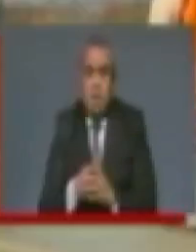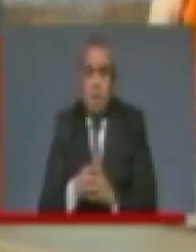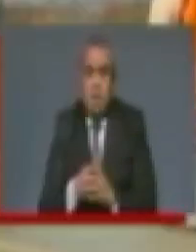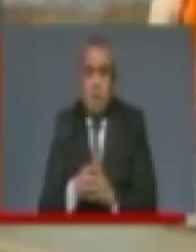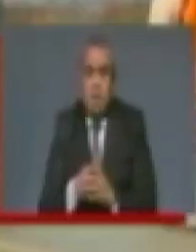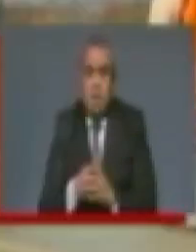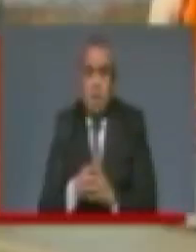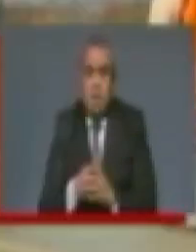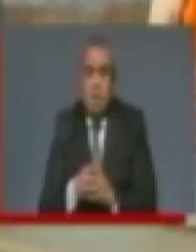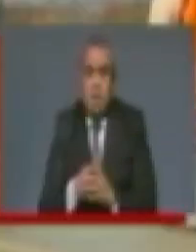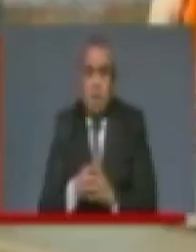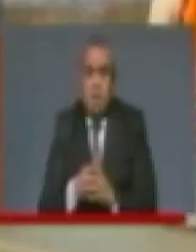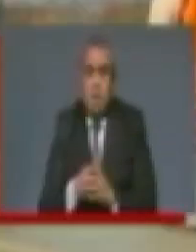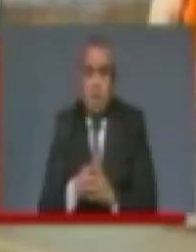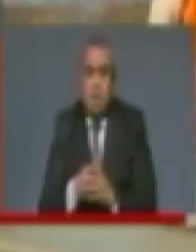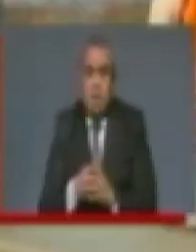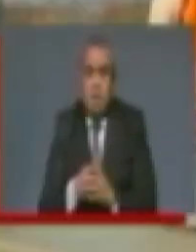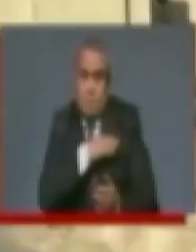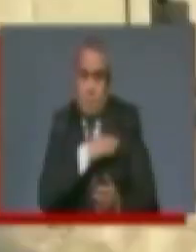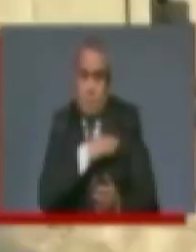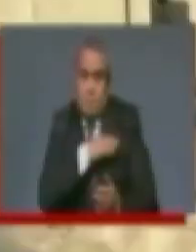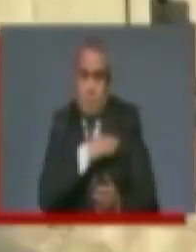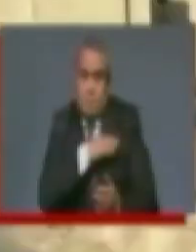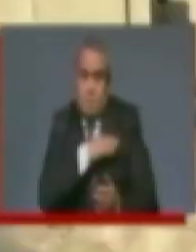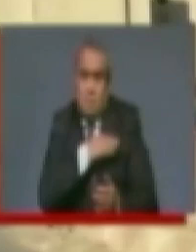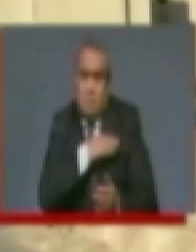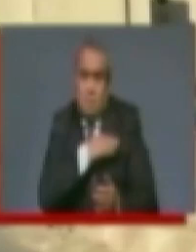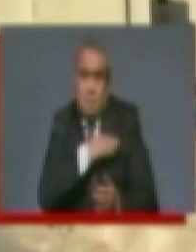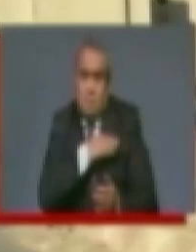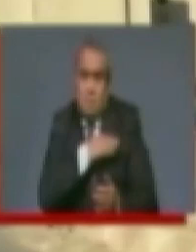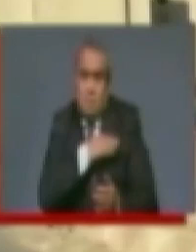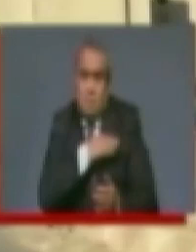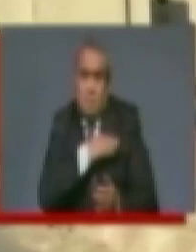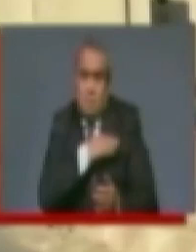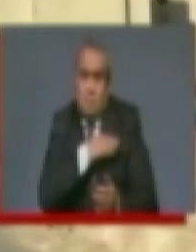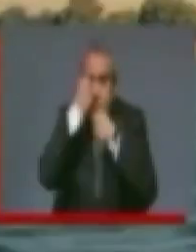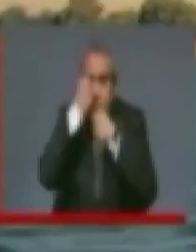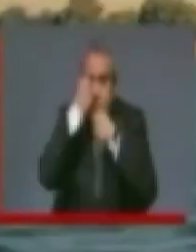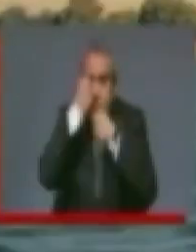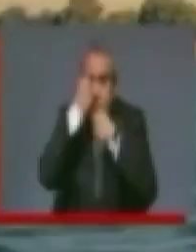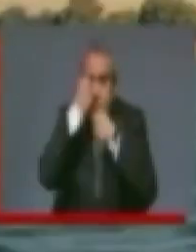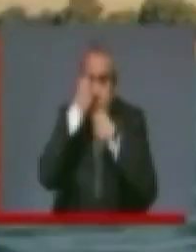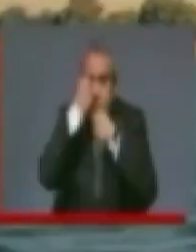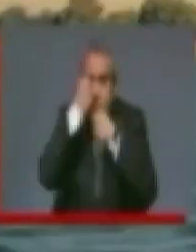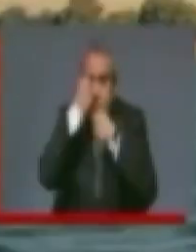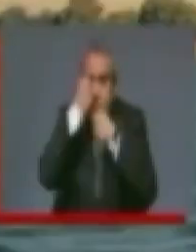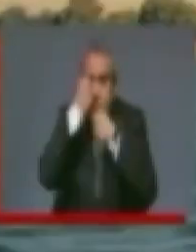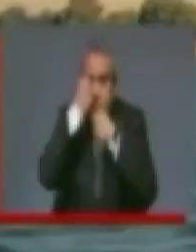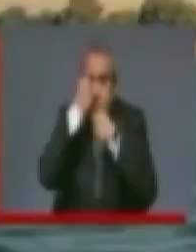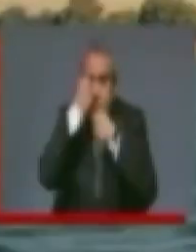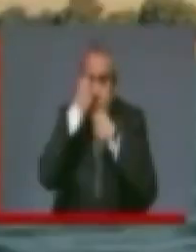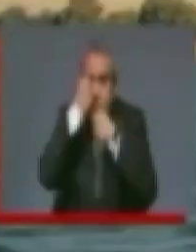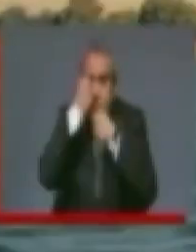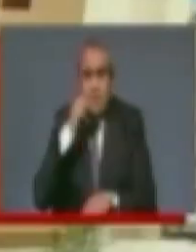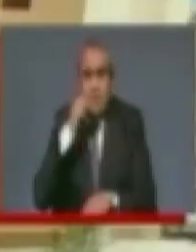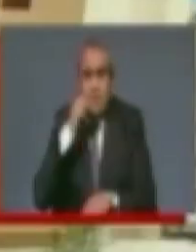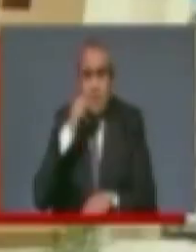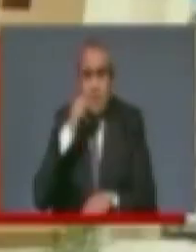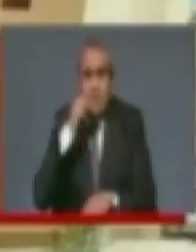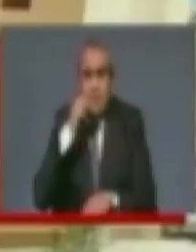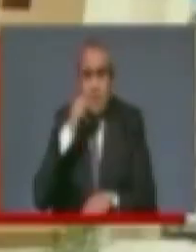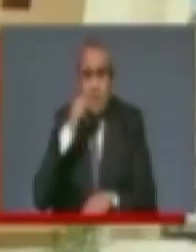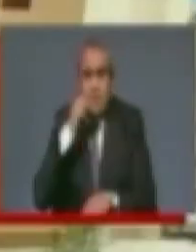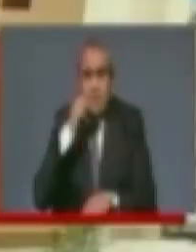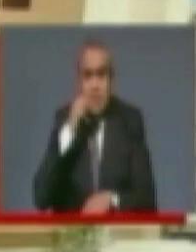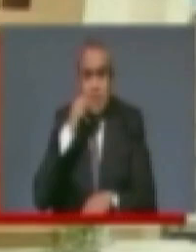انا بدعوكم بعد الحلقه ان انتم تروحوا تشوفوا الشباب وتشوفوا الانجازات بعنيكم ما حدش يقدر يصور